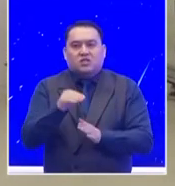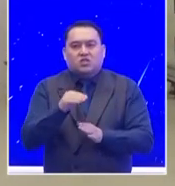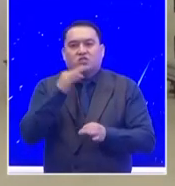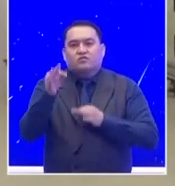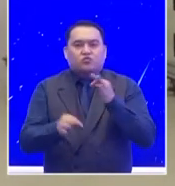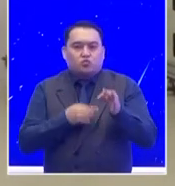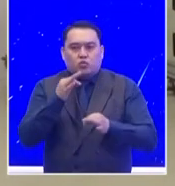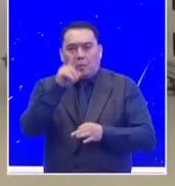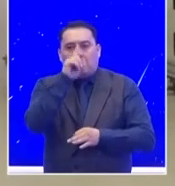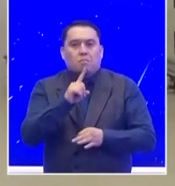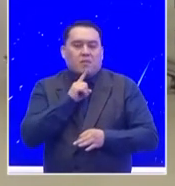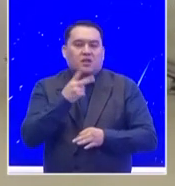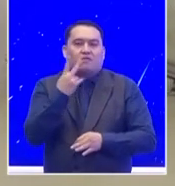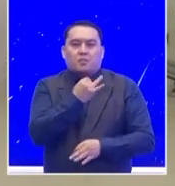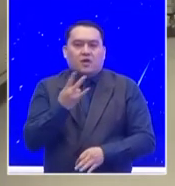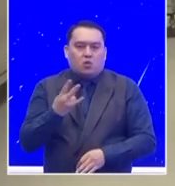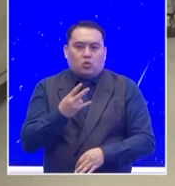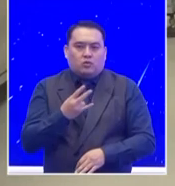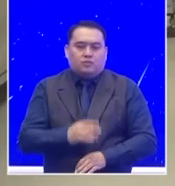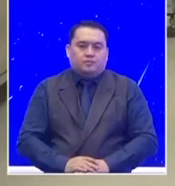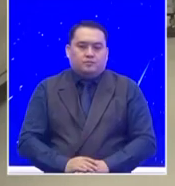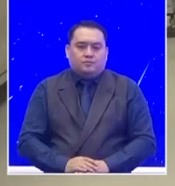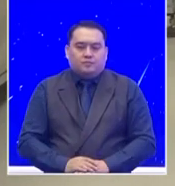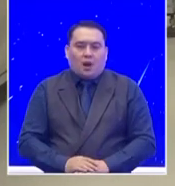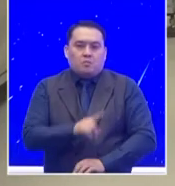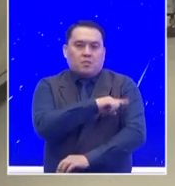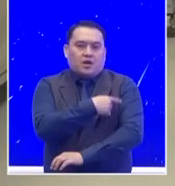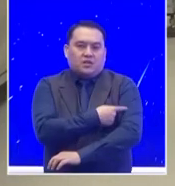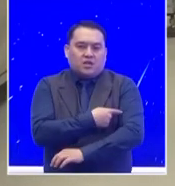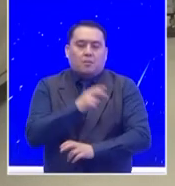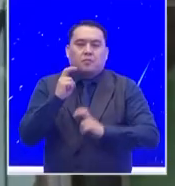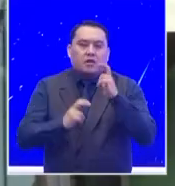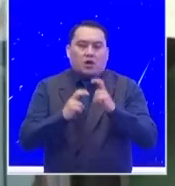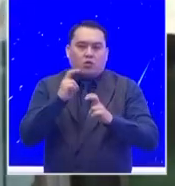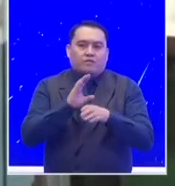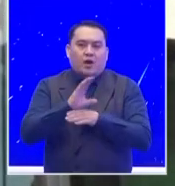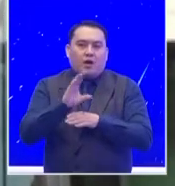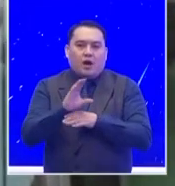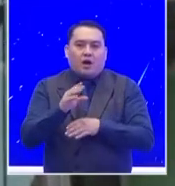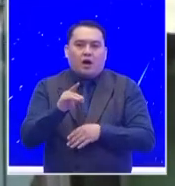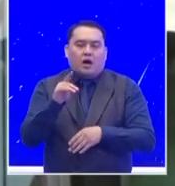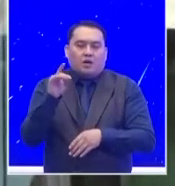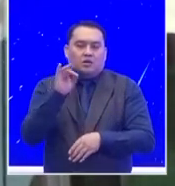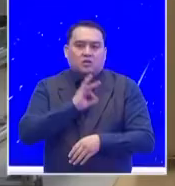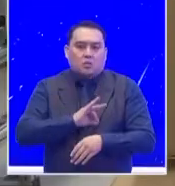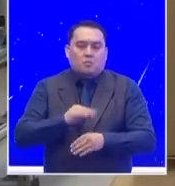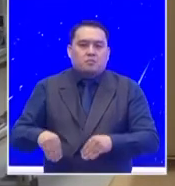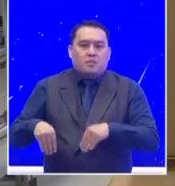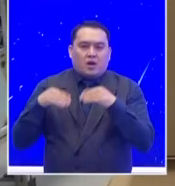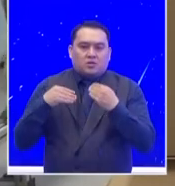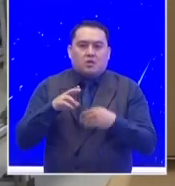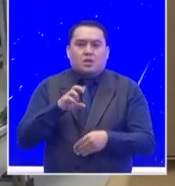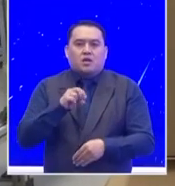сутки. Это в месяц получается 2,5 миллиона. Помимо медицинских масок, предприятие выпускает одноразовые медицинские постели,